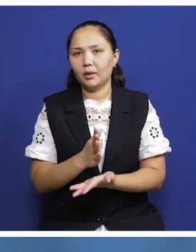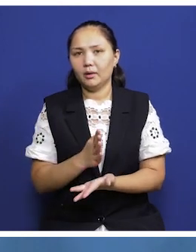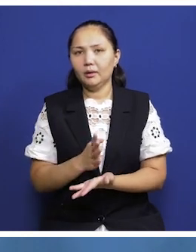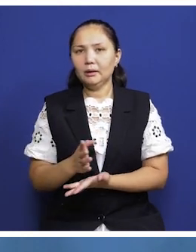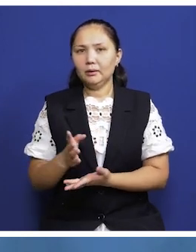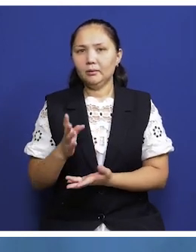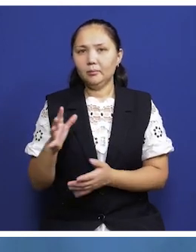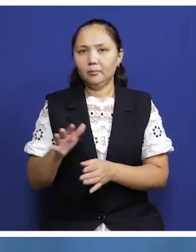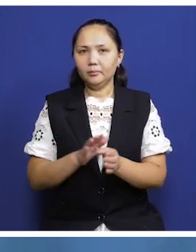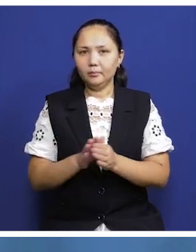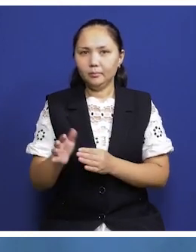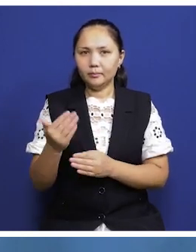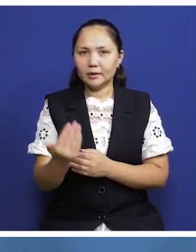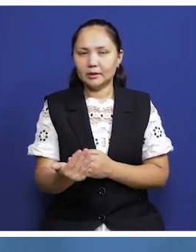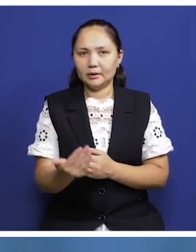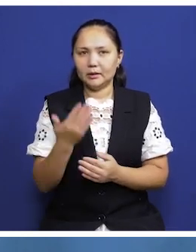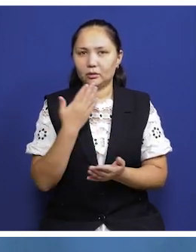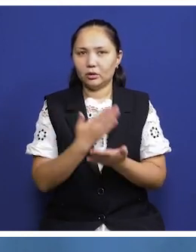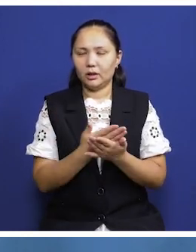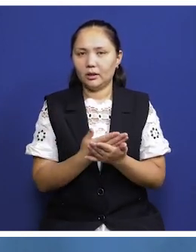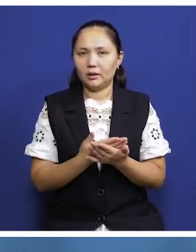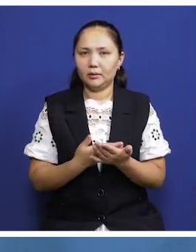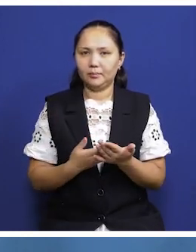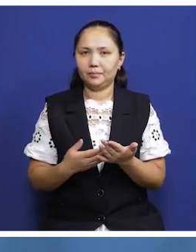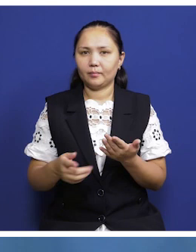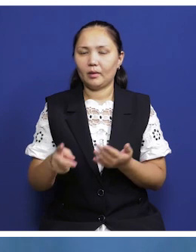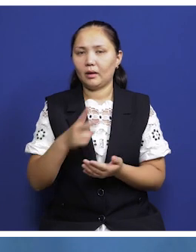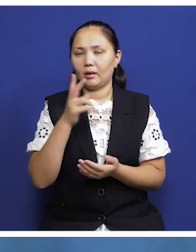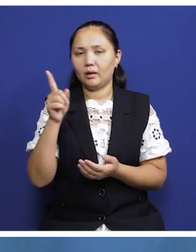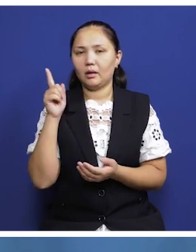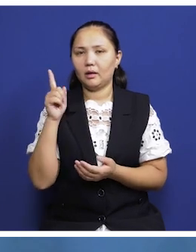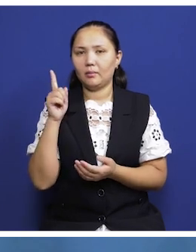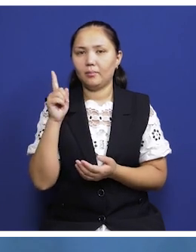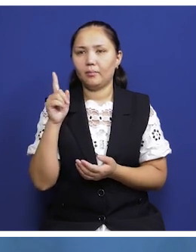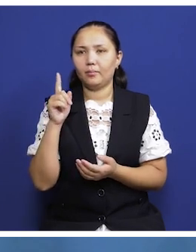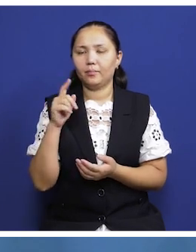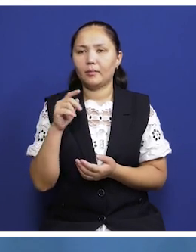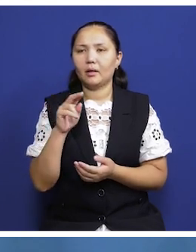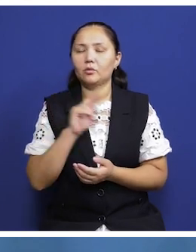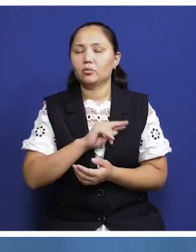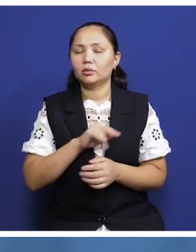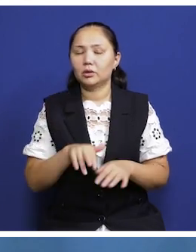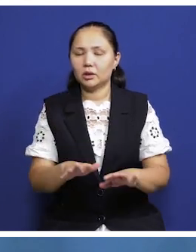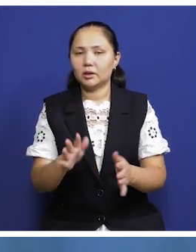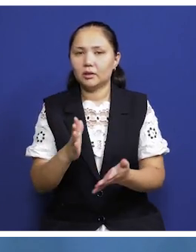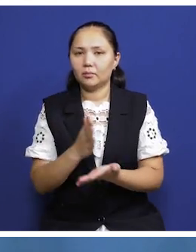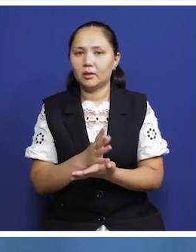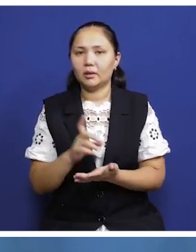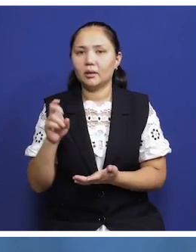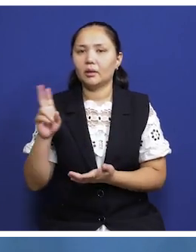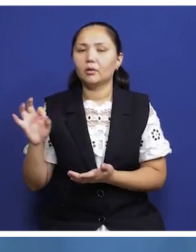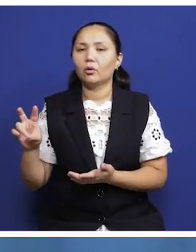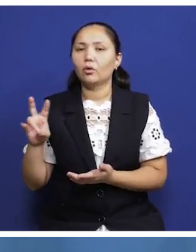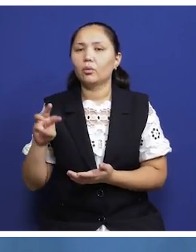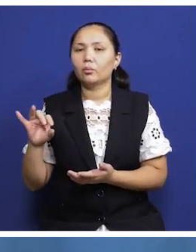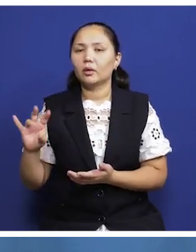де барлық сіздер қойып отырған сұрақтарды біз оны бақылауға ары қарай жұмысын істейміз. Экономиканың басты